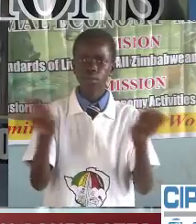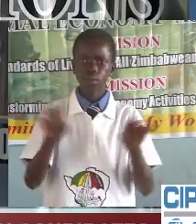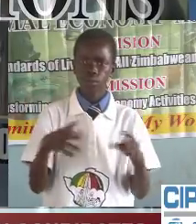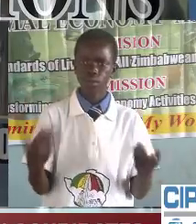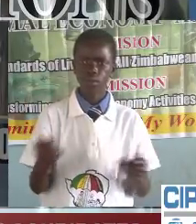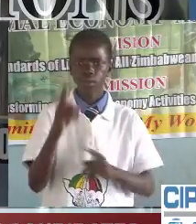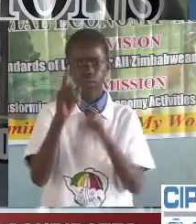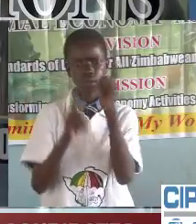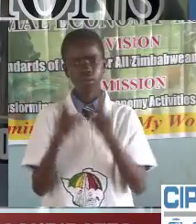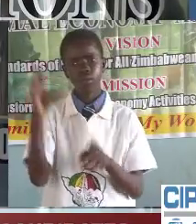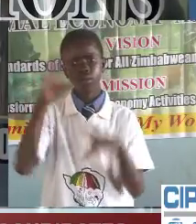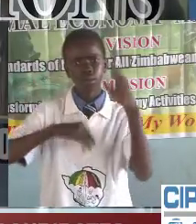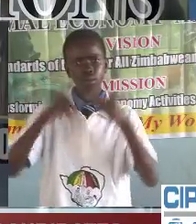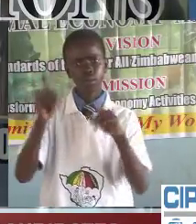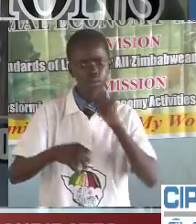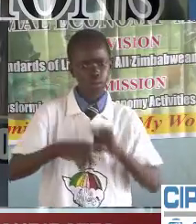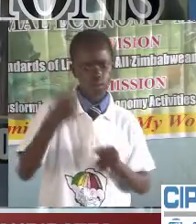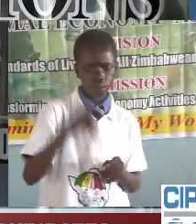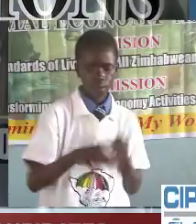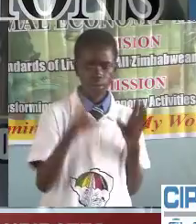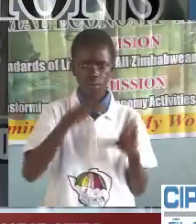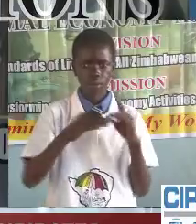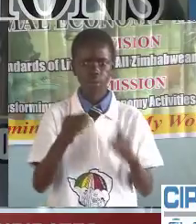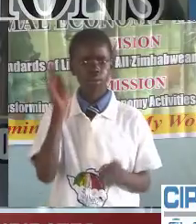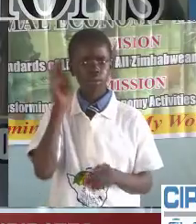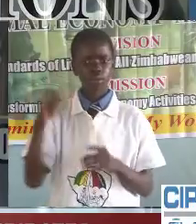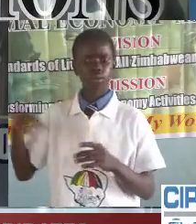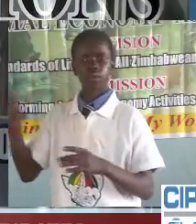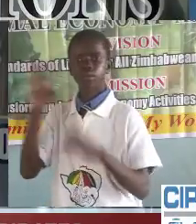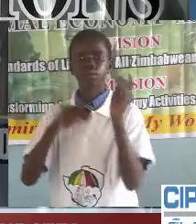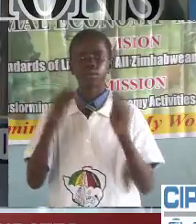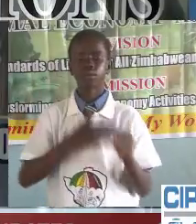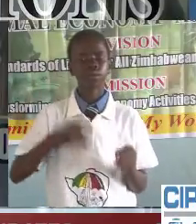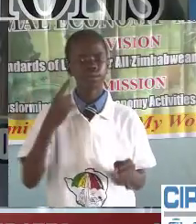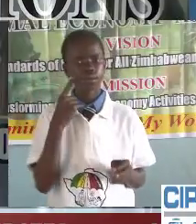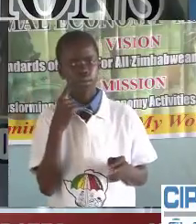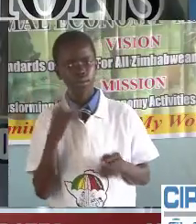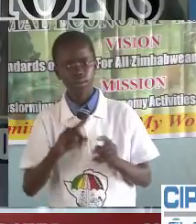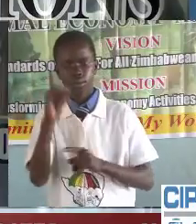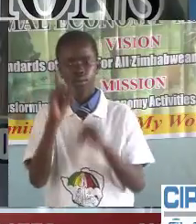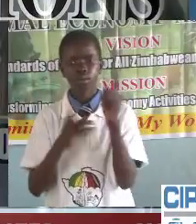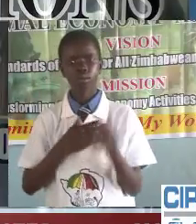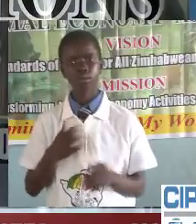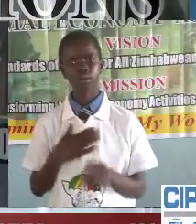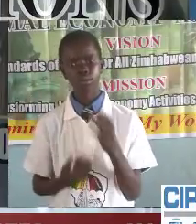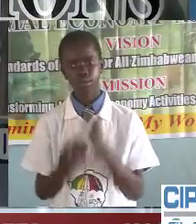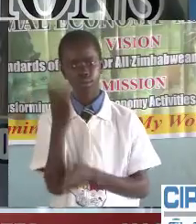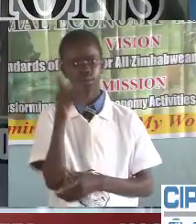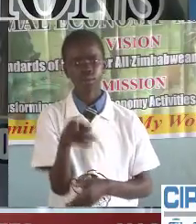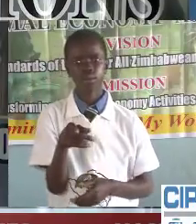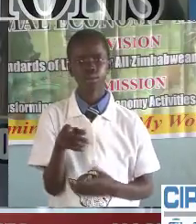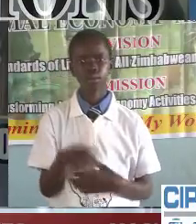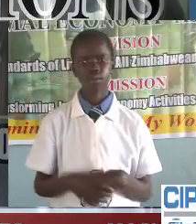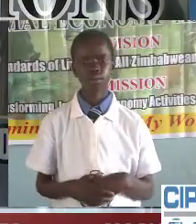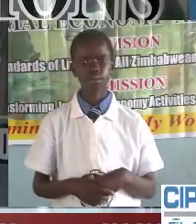zvanenge zvanotaurwawo ikoko ndichazama nepandinogona napo kuti tive namaplatforms ekuti